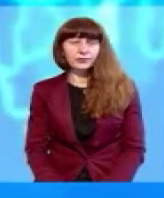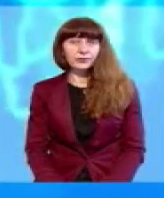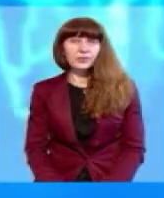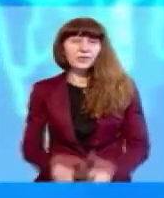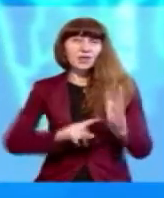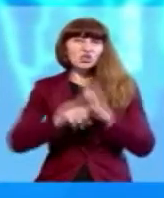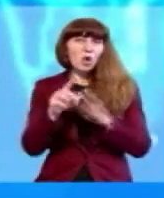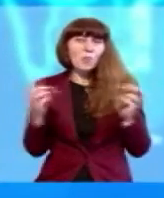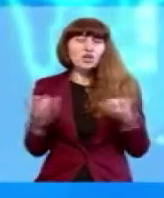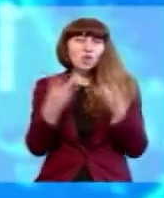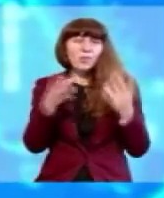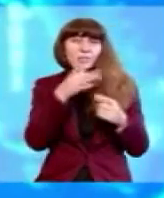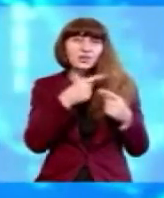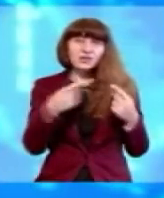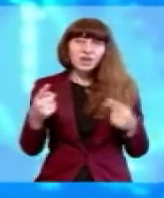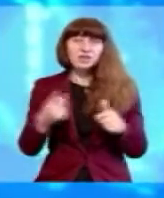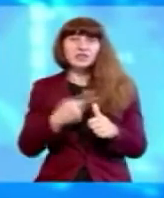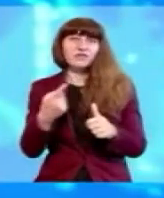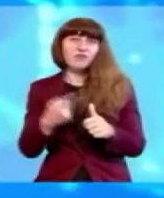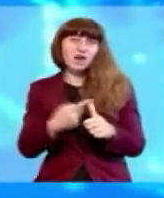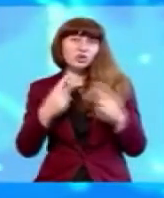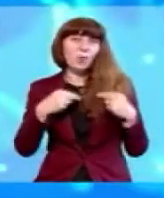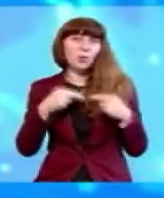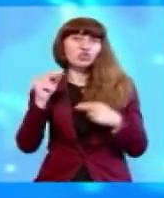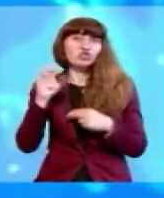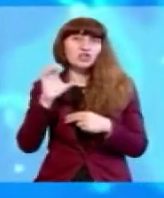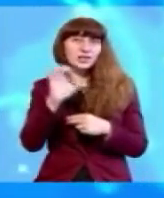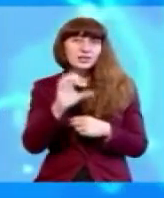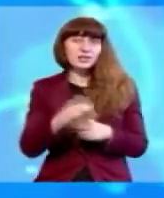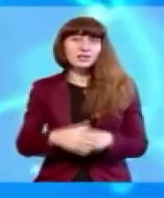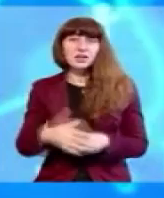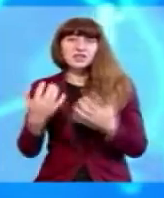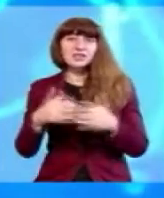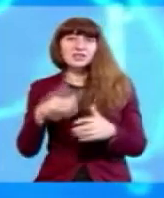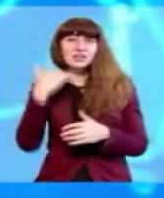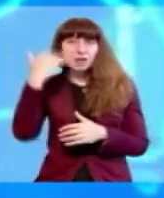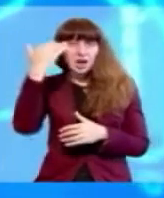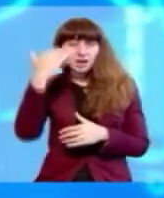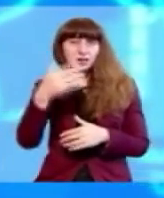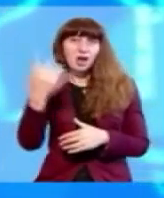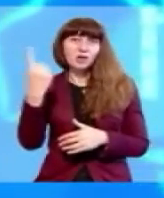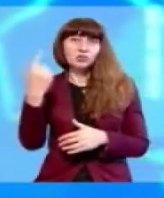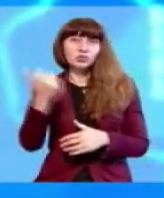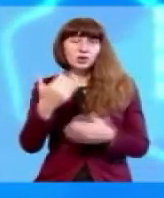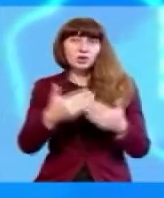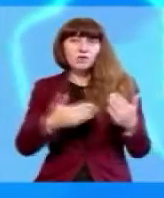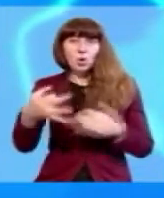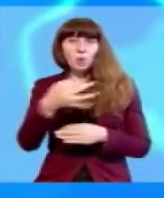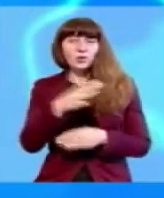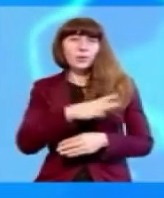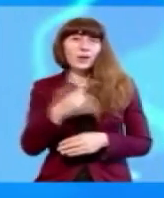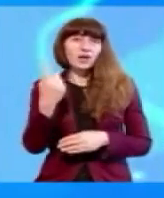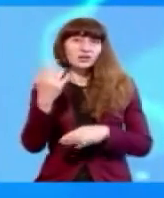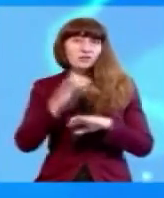Пик пожароопасного периода называют сотрудники Департамента по чрезвычайным ситуациям середину лета. На прошлой неделе в области